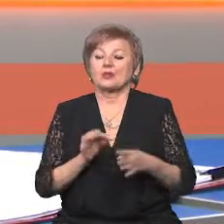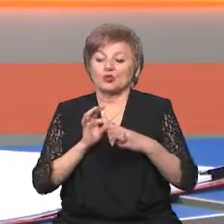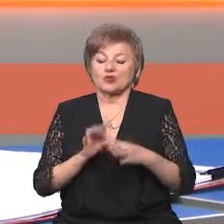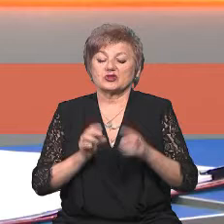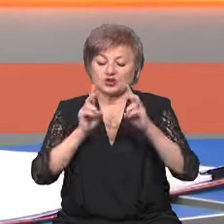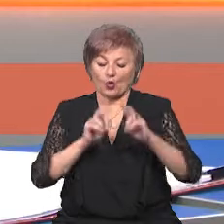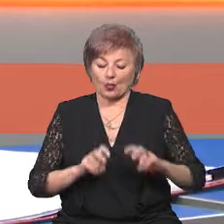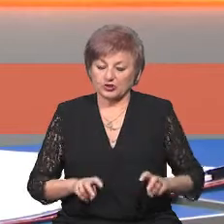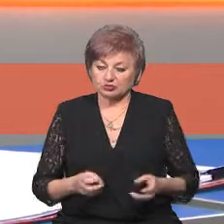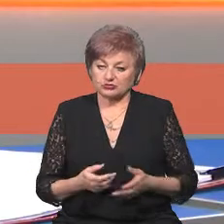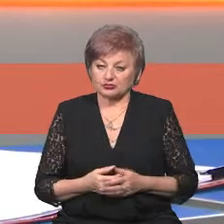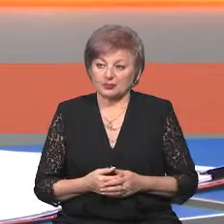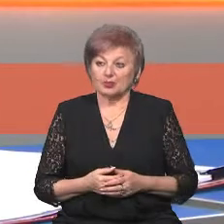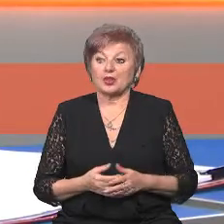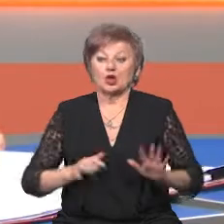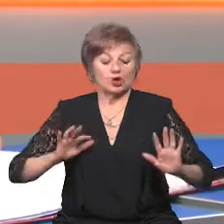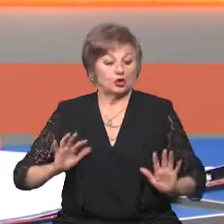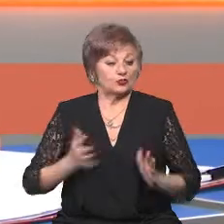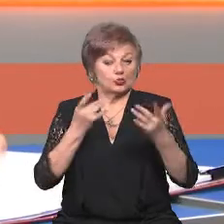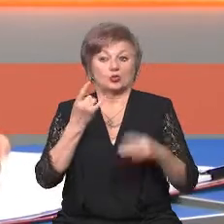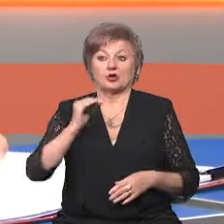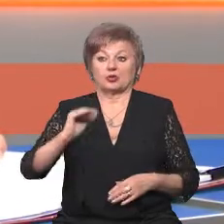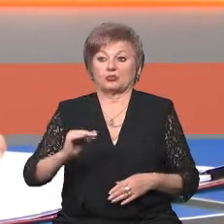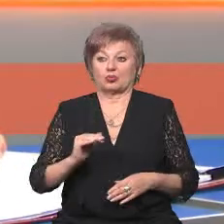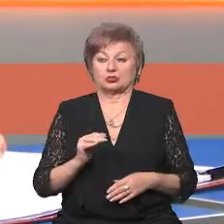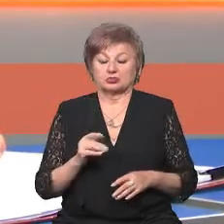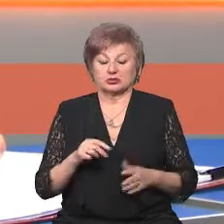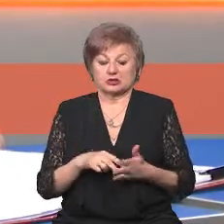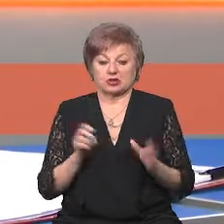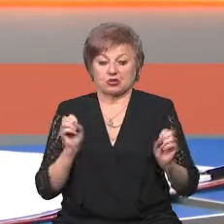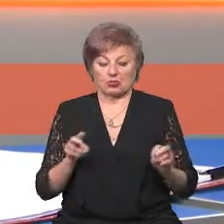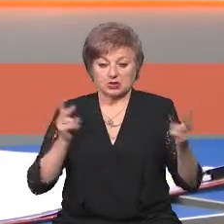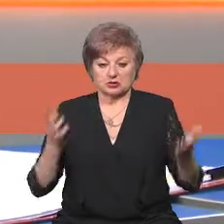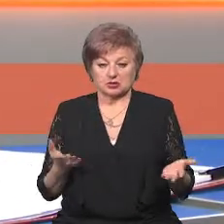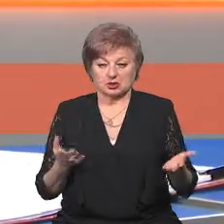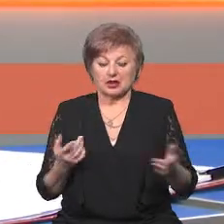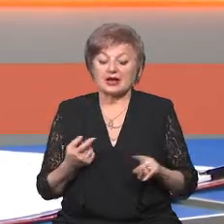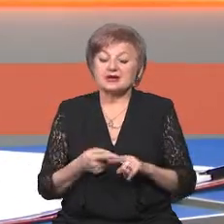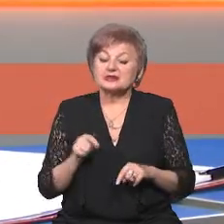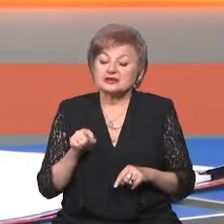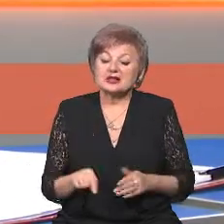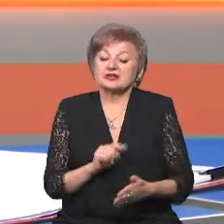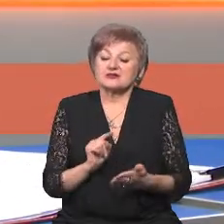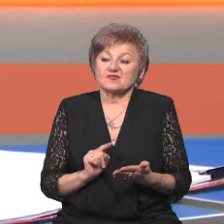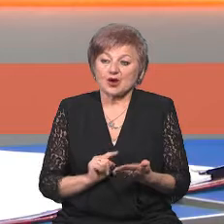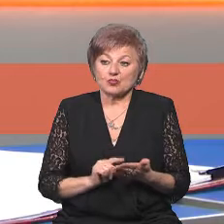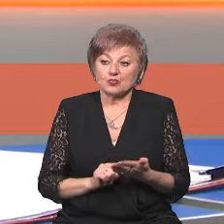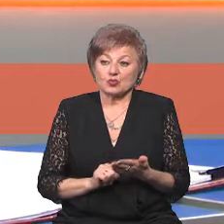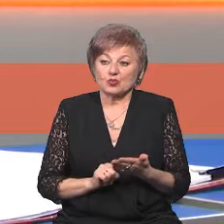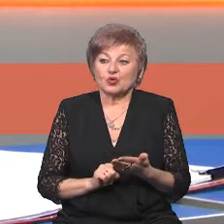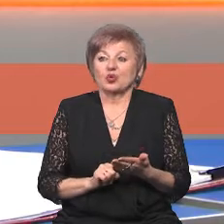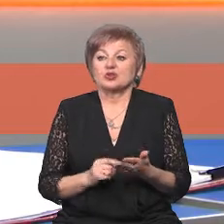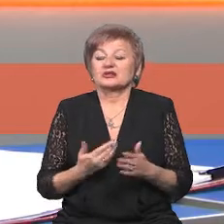обов'язкове профілактичного огляду. І вдруг дитина стала небезпекою. Тут питання, розумієте, не тільки